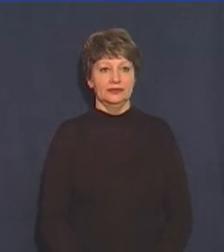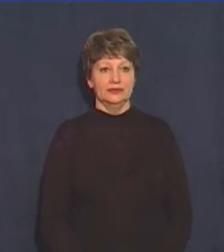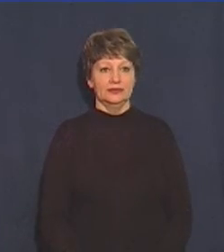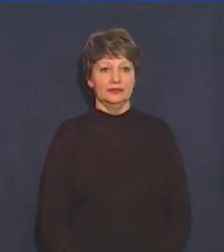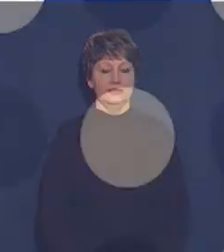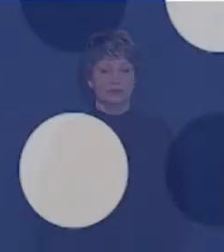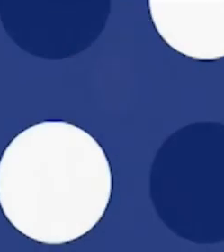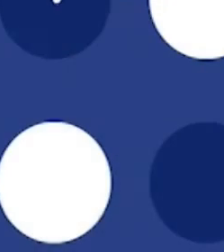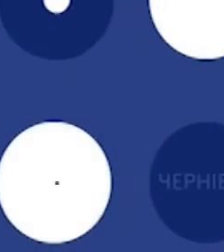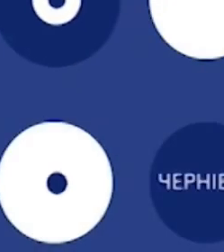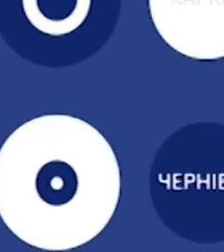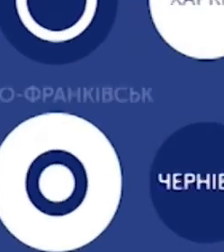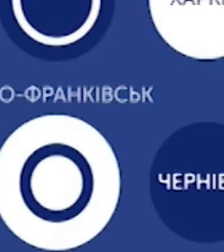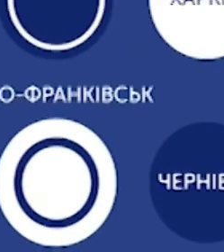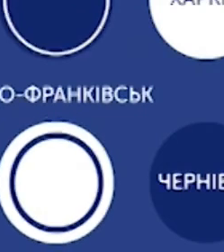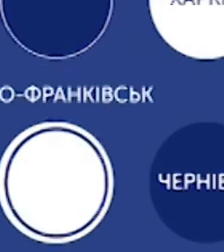Дякую!